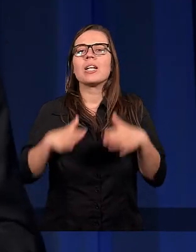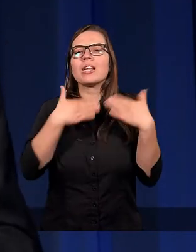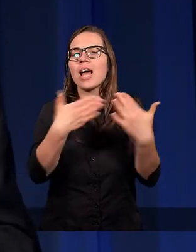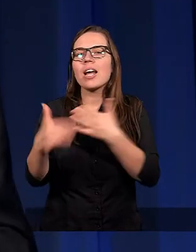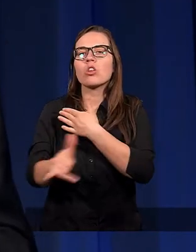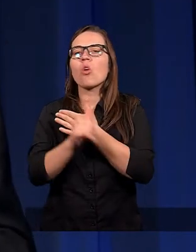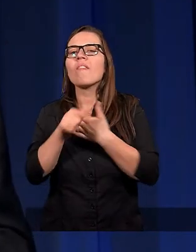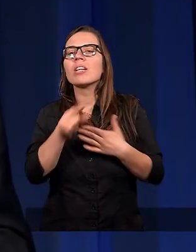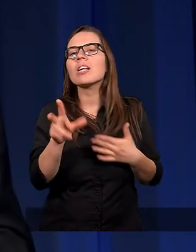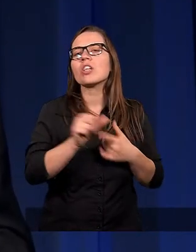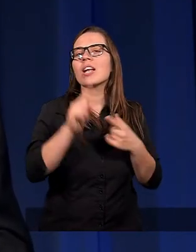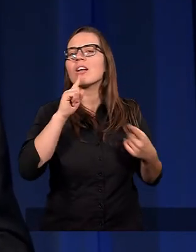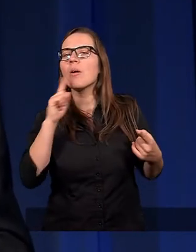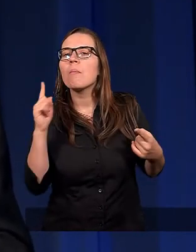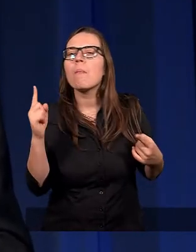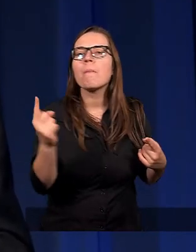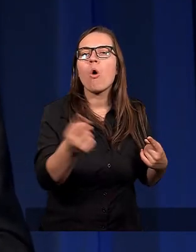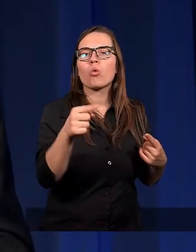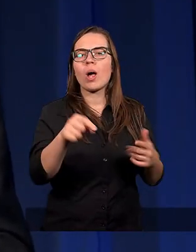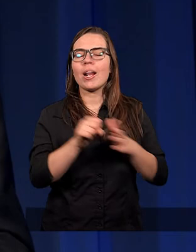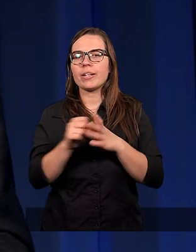dowody tego, że jest posłany z nieba.